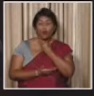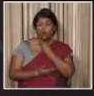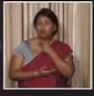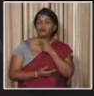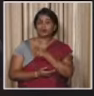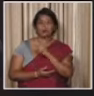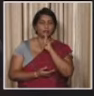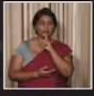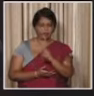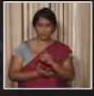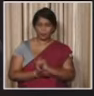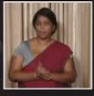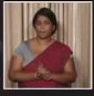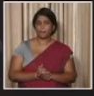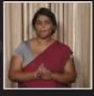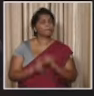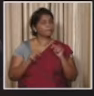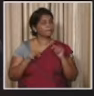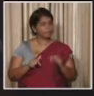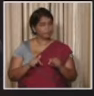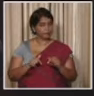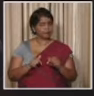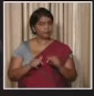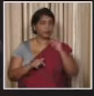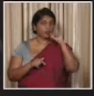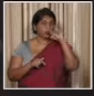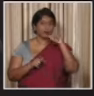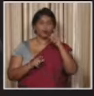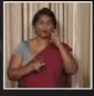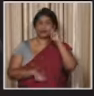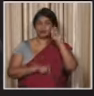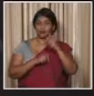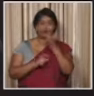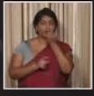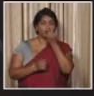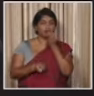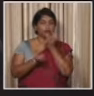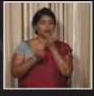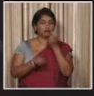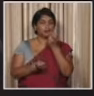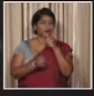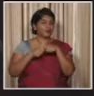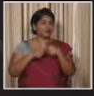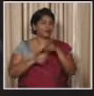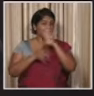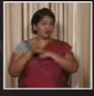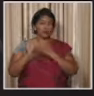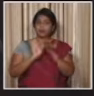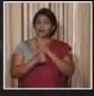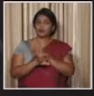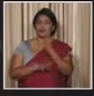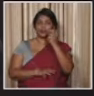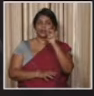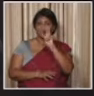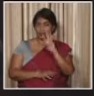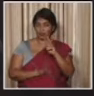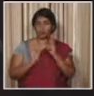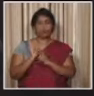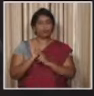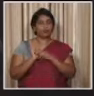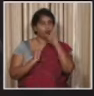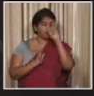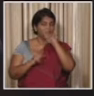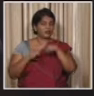එක අපි කියන්න ඕනේ. දැන් කොළඹ පාරිභෝගික මිල දර්ශනයේ මත පහුගිය 2023 නොවැම්බර්